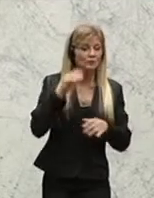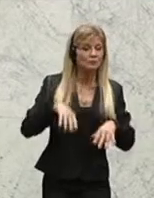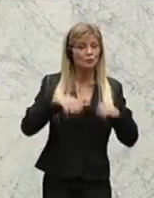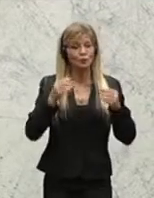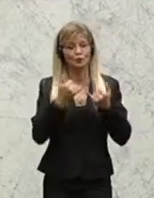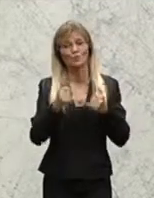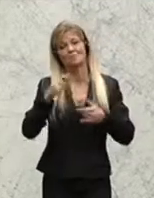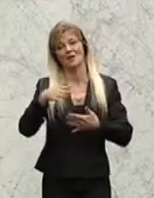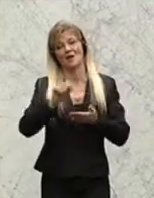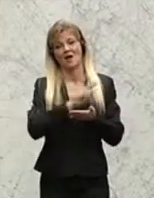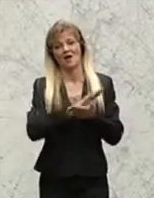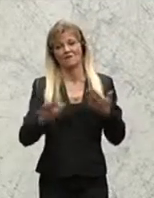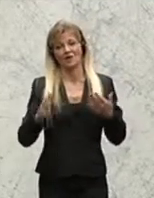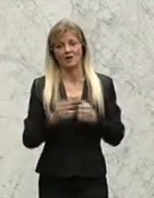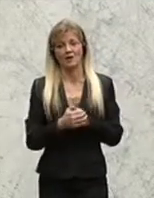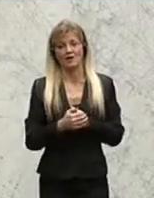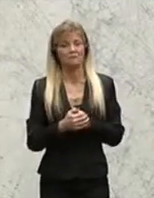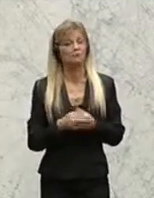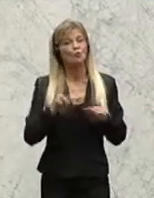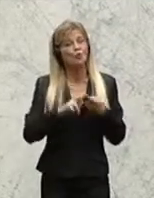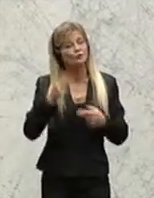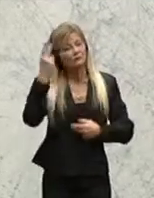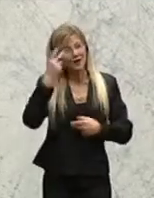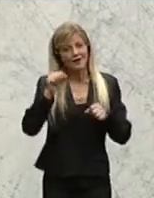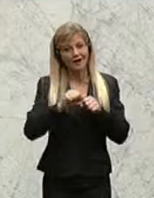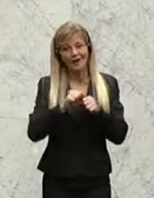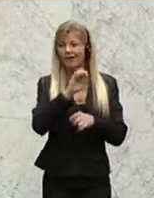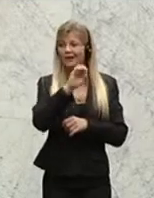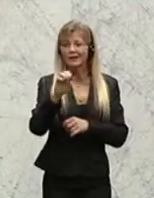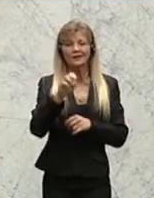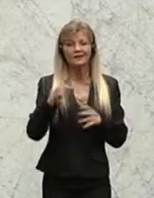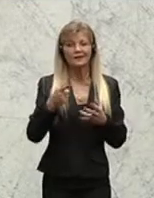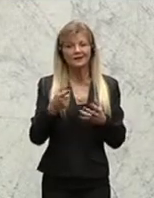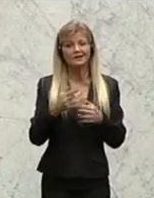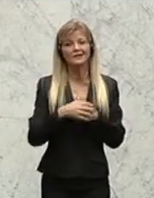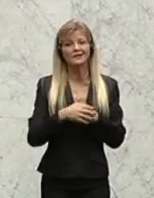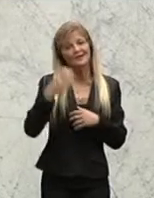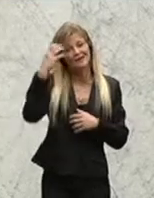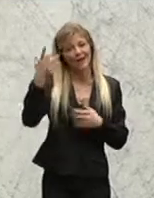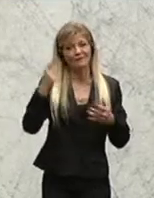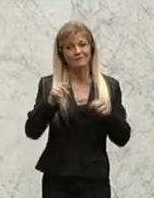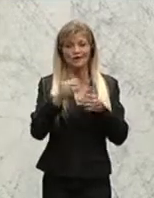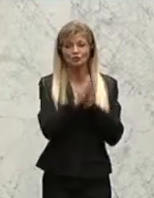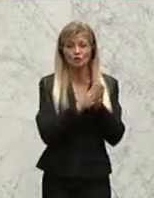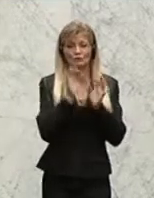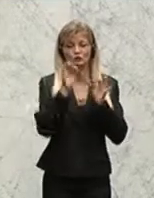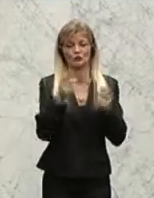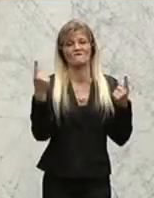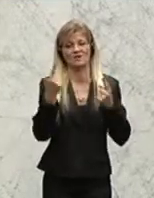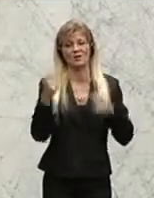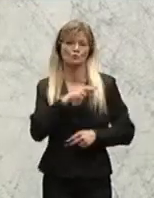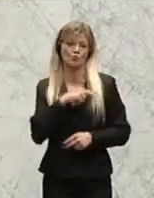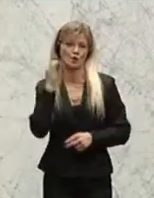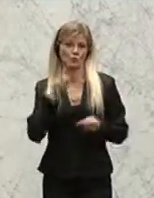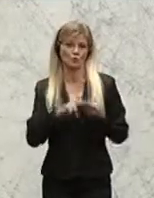für einen attraktiveren Standort und natürlich auch E-Government-Services für Bürgerinnen und Bürger. Bei elektronischer